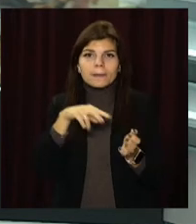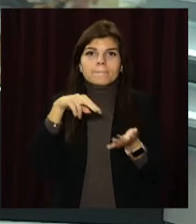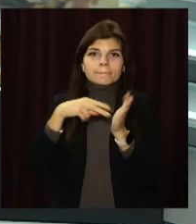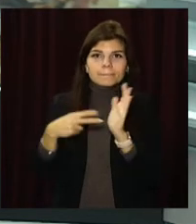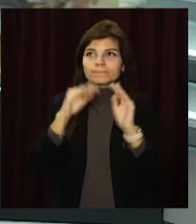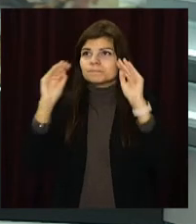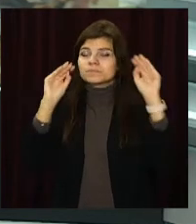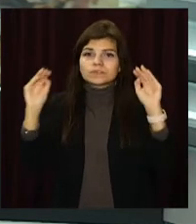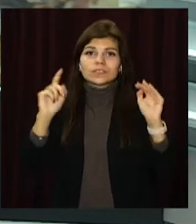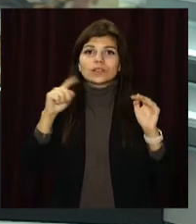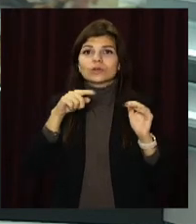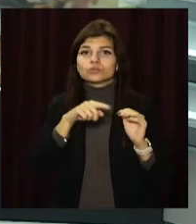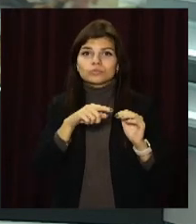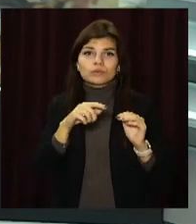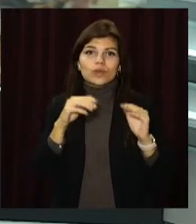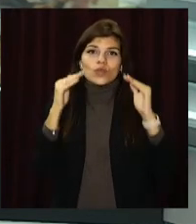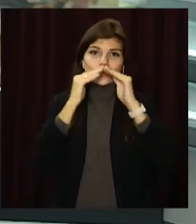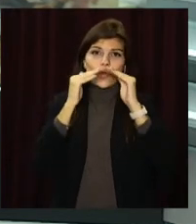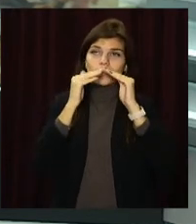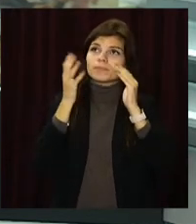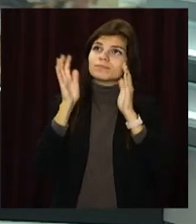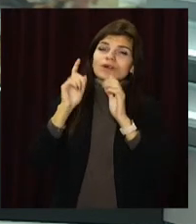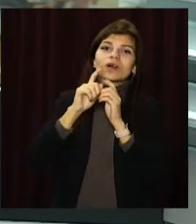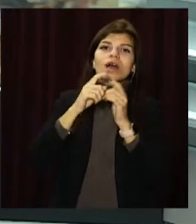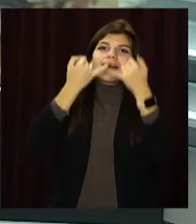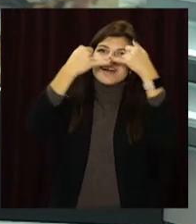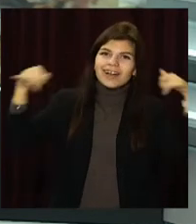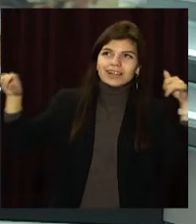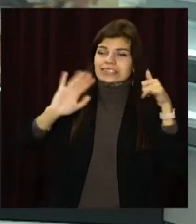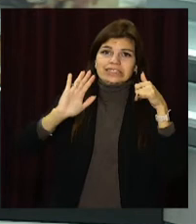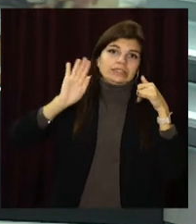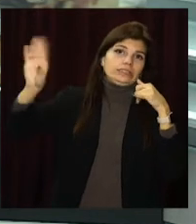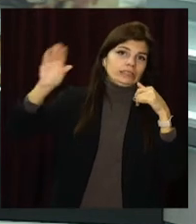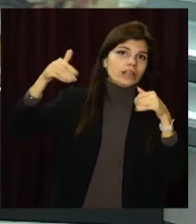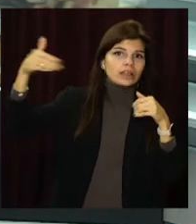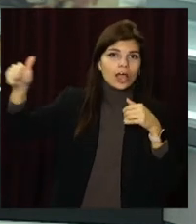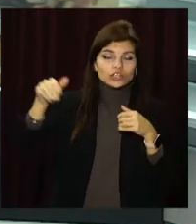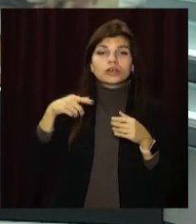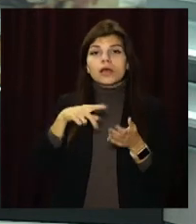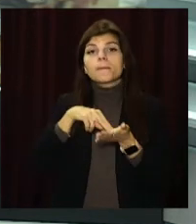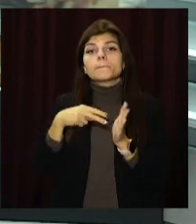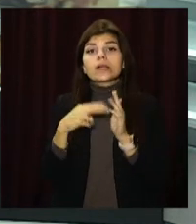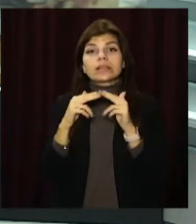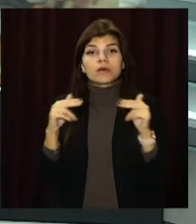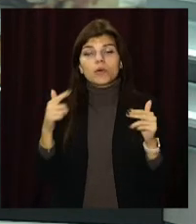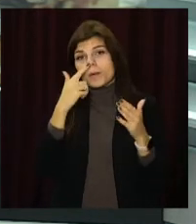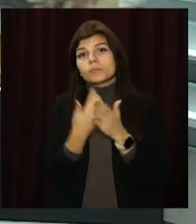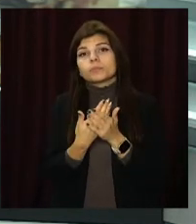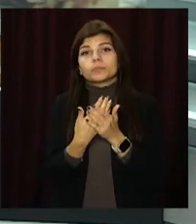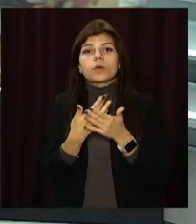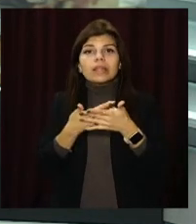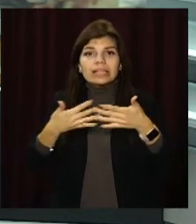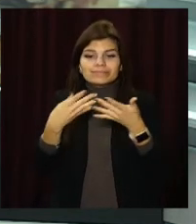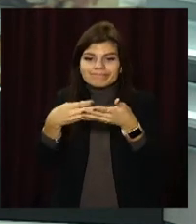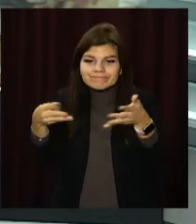платформи. Завдяки ним підіймають домівки птахів подалі від дротів. На Дніпропетровщині у жовтні планують оновити понад 100